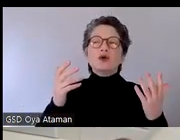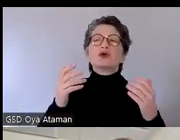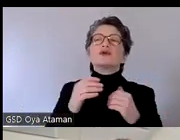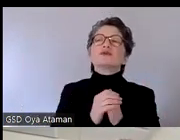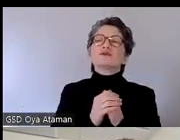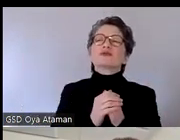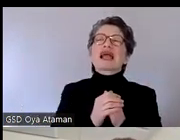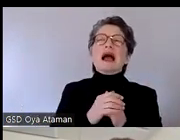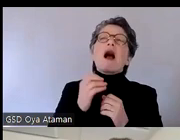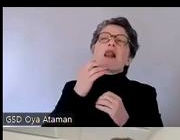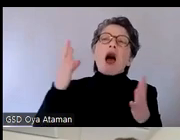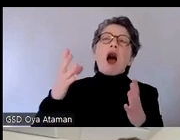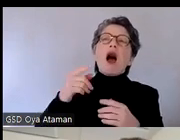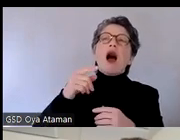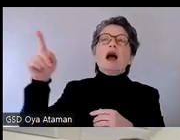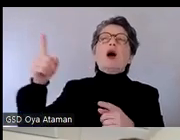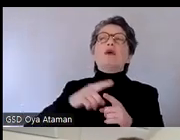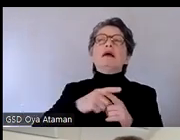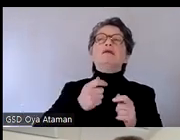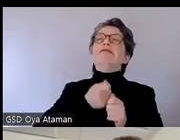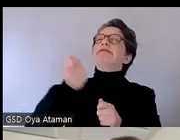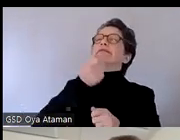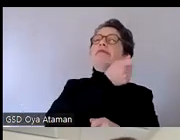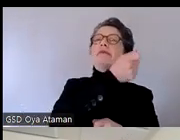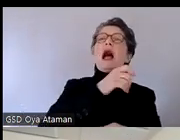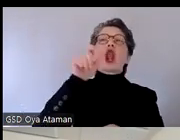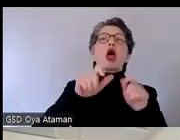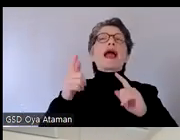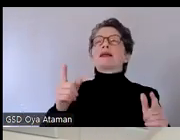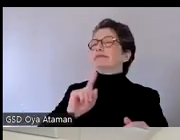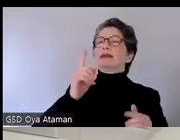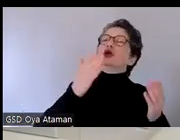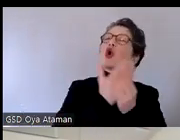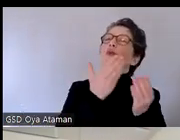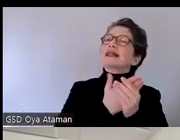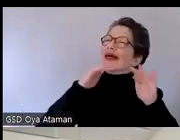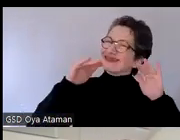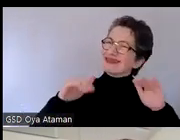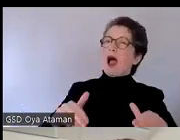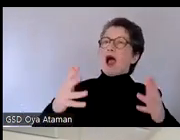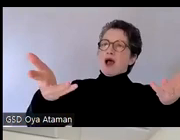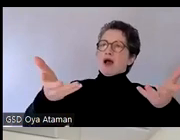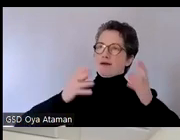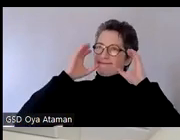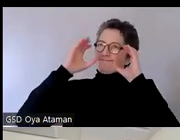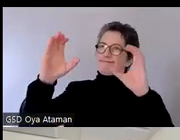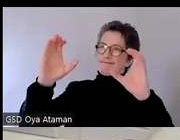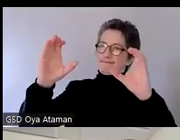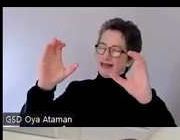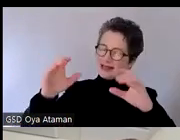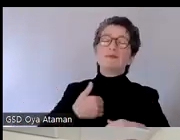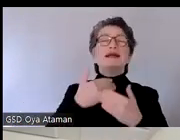gewesen. Und das muss dann zur EU-Kommission berichtet werden. Wir sind insgesamt sehr dankbar, dass wir hier so gemeinsam unterwegs sein